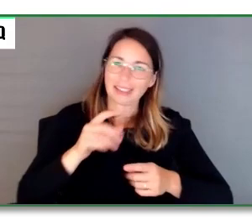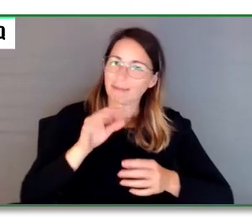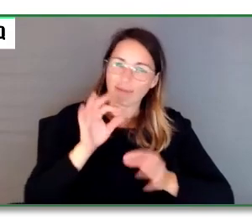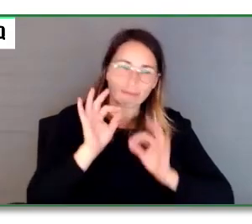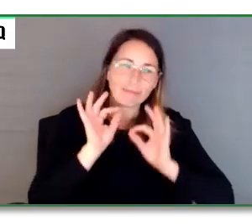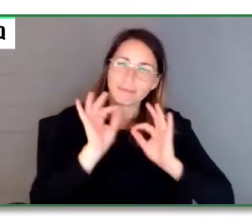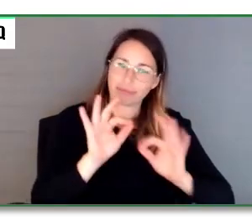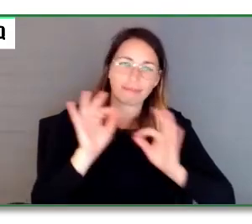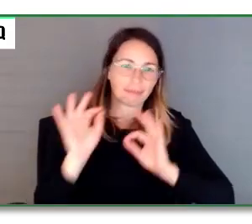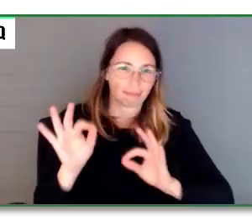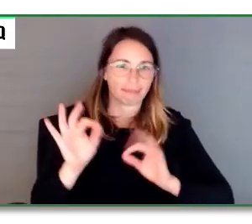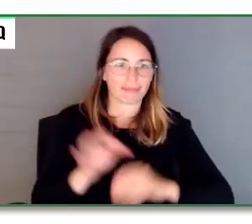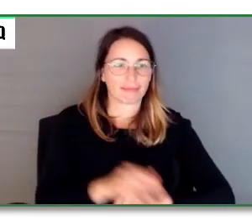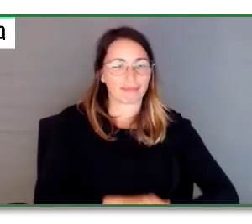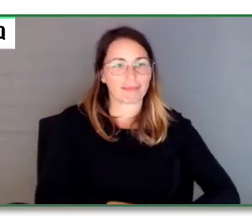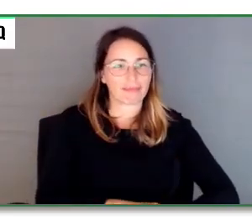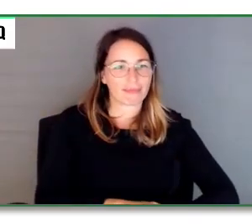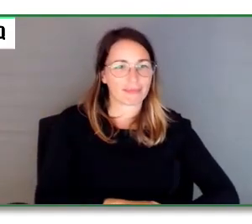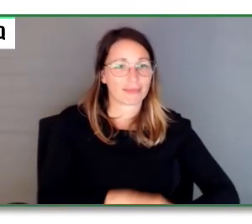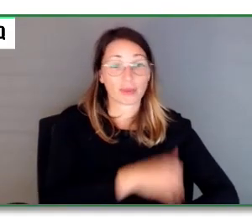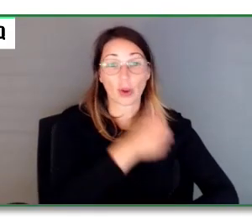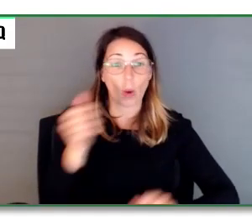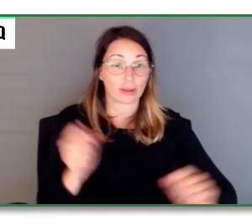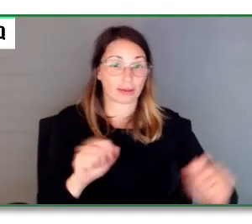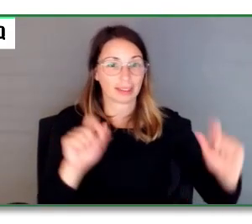Prochaine diapo.